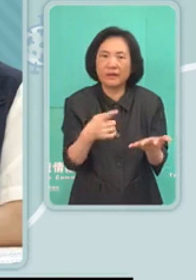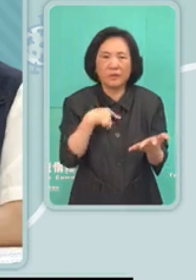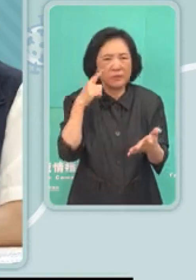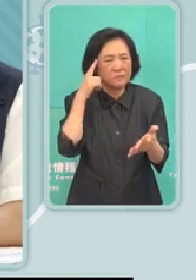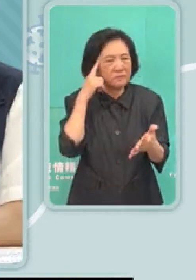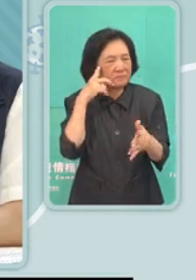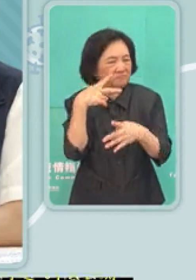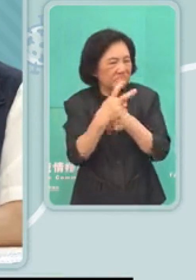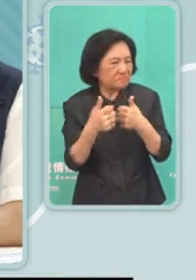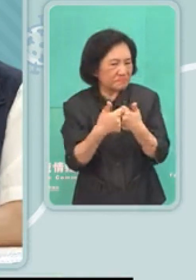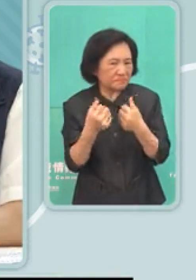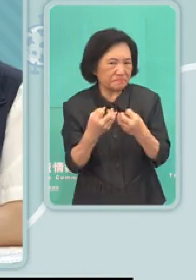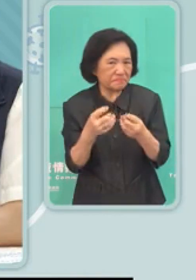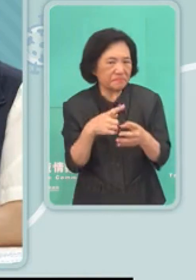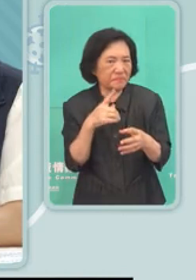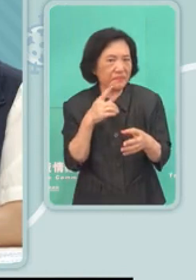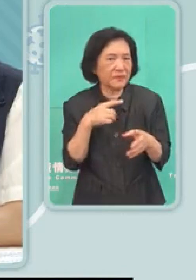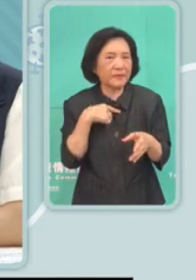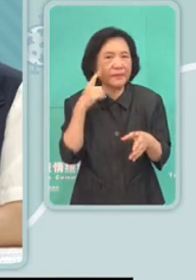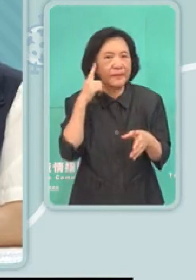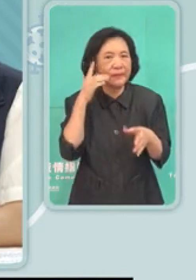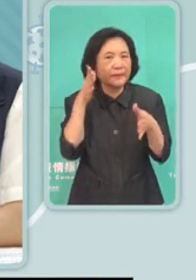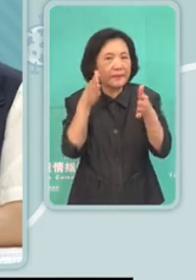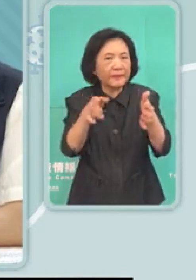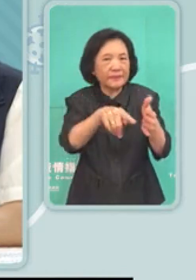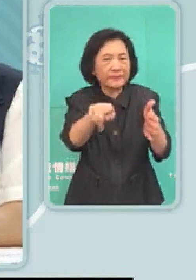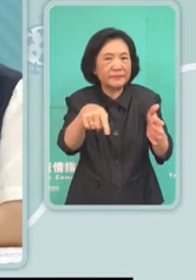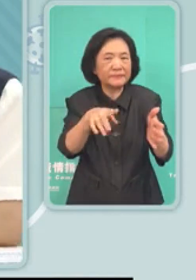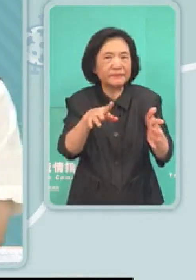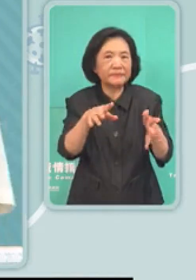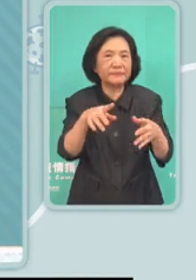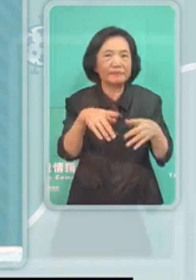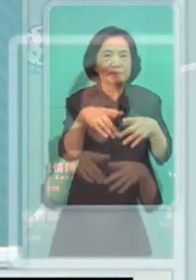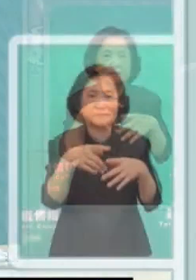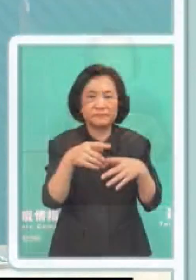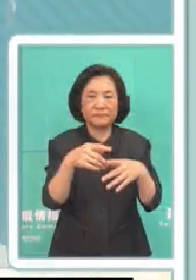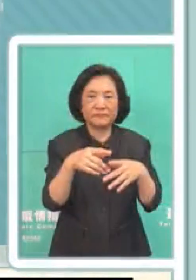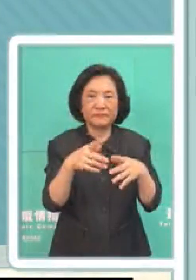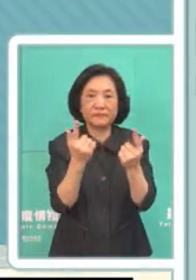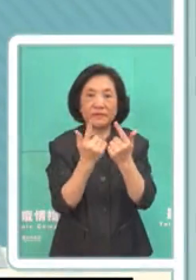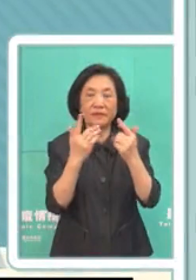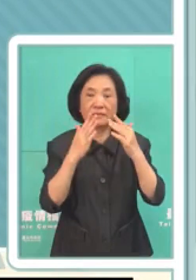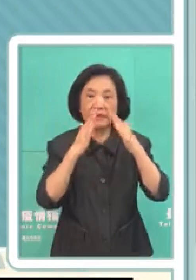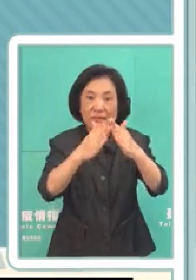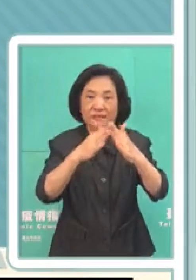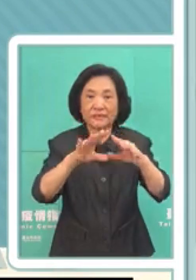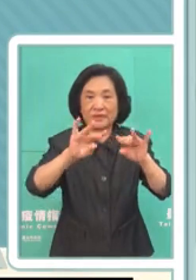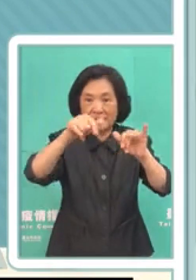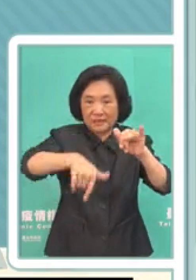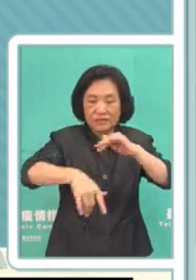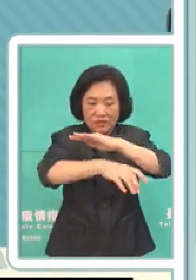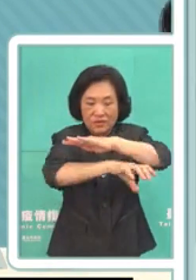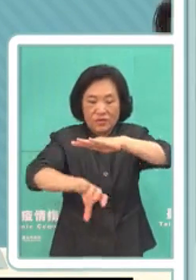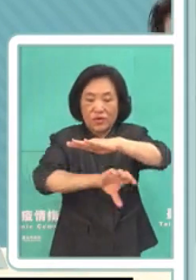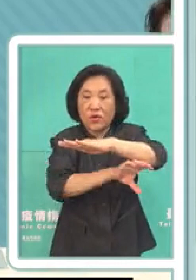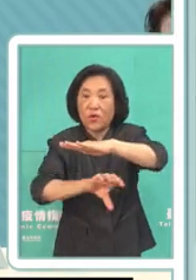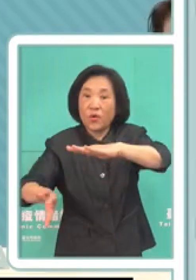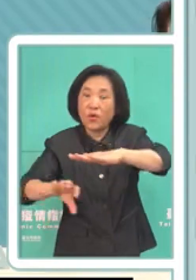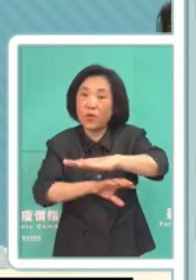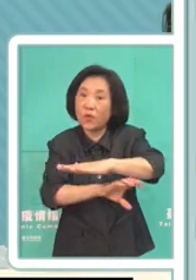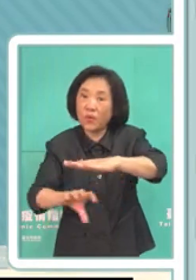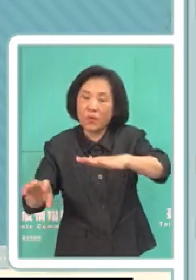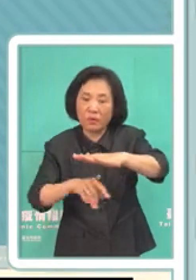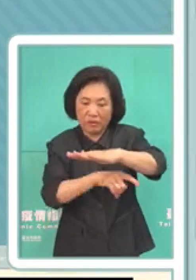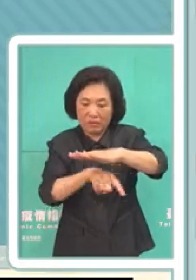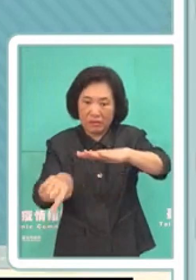法，就是说，因为事实上我们在针对台北市的下水道，你知道污水下水道好像做